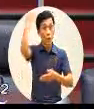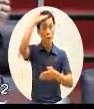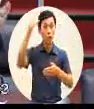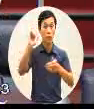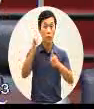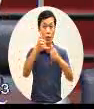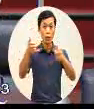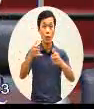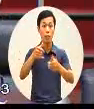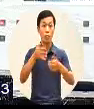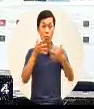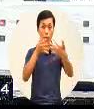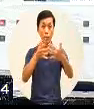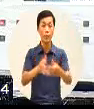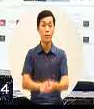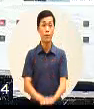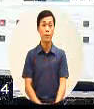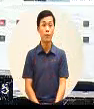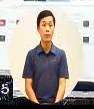啊。